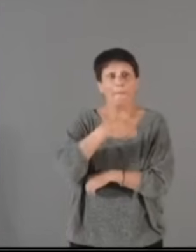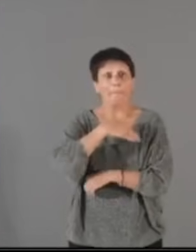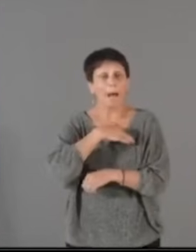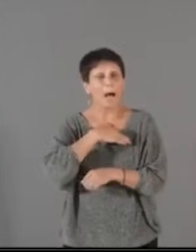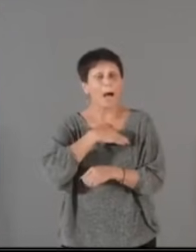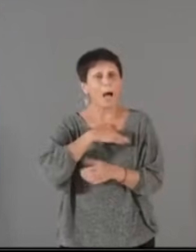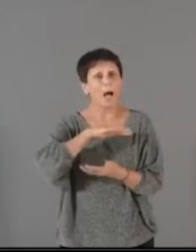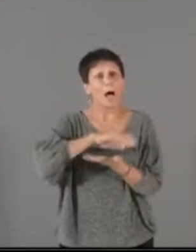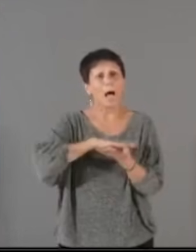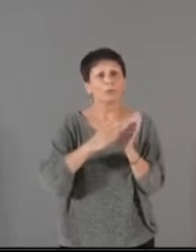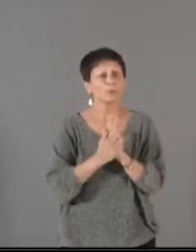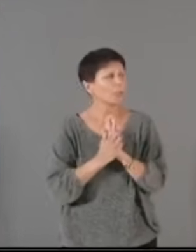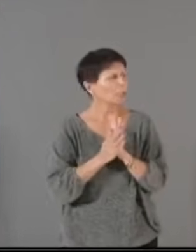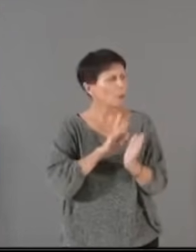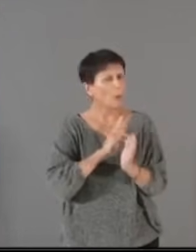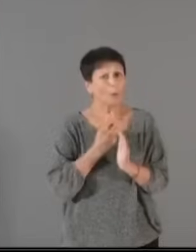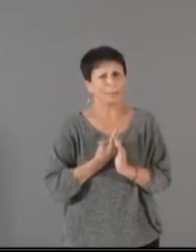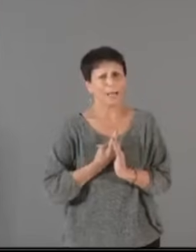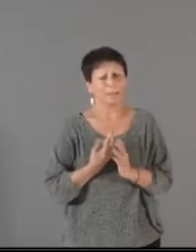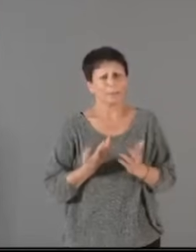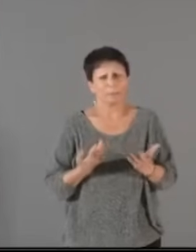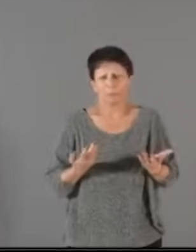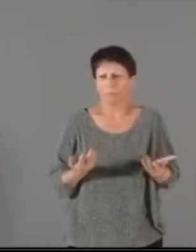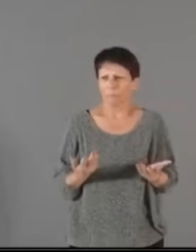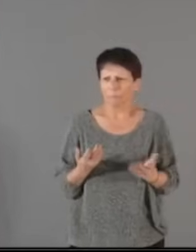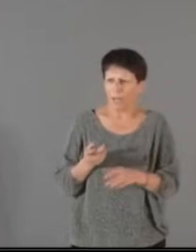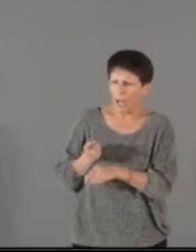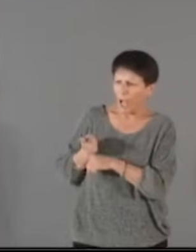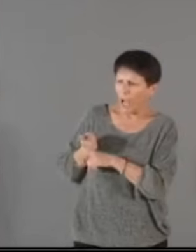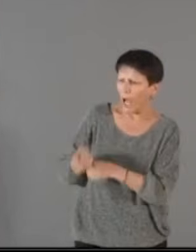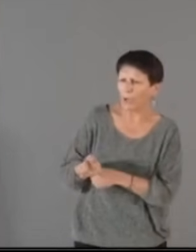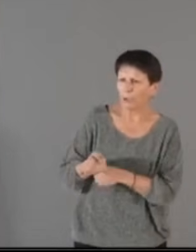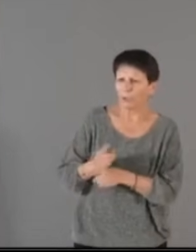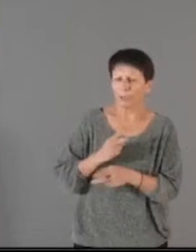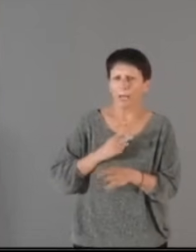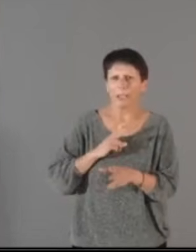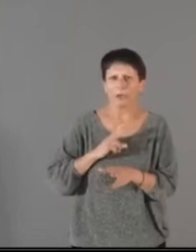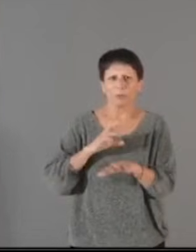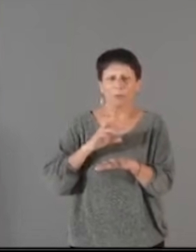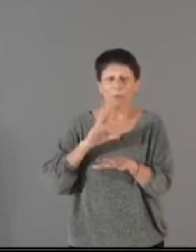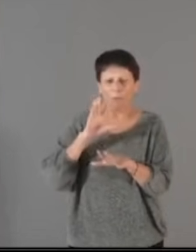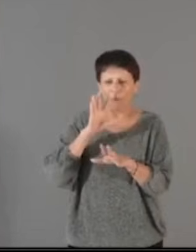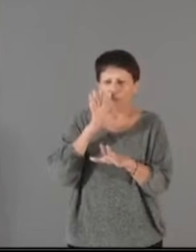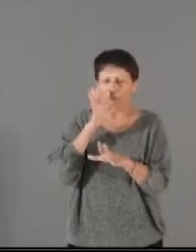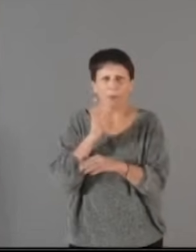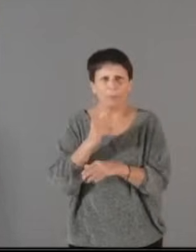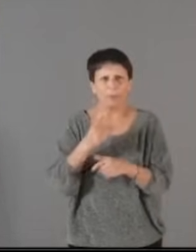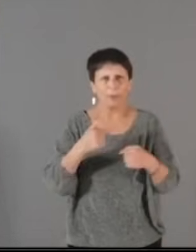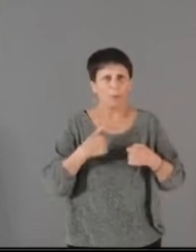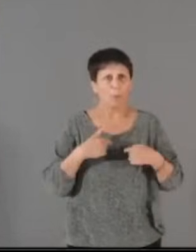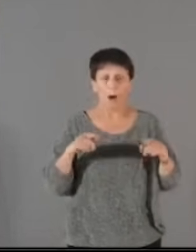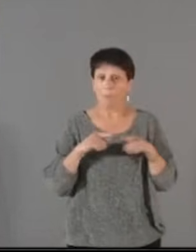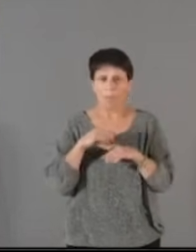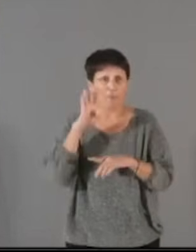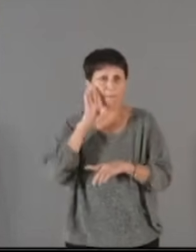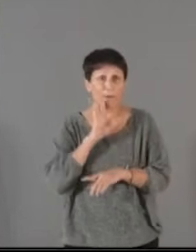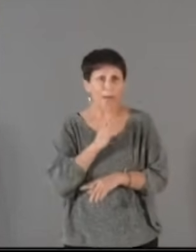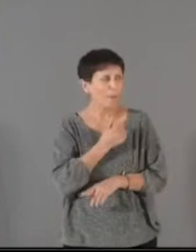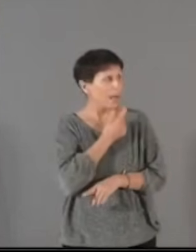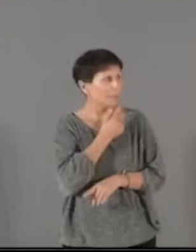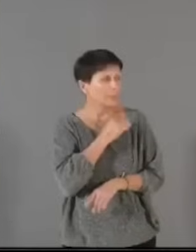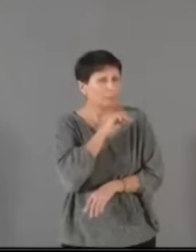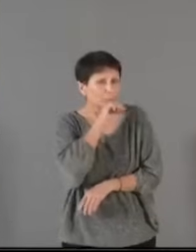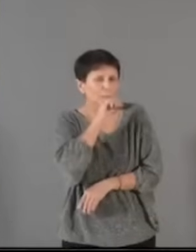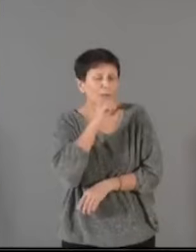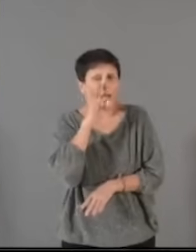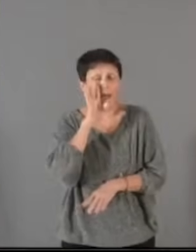trans. Et accusé de transphobie. Enfin, moi, je suis comme les femmes lesbiennes. Moi, j'aime les femmes,